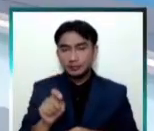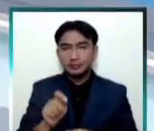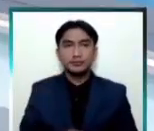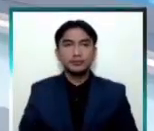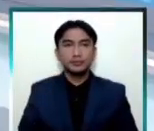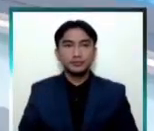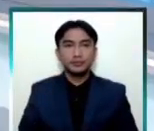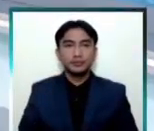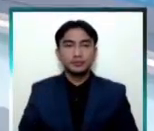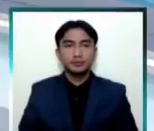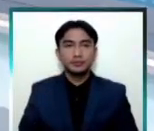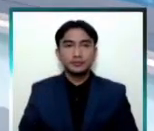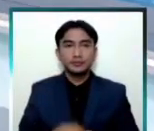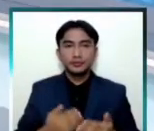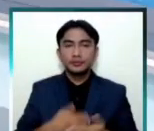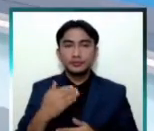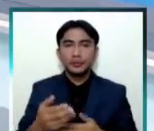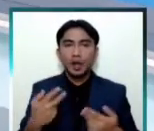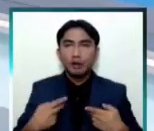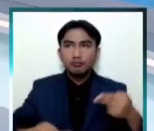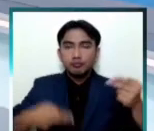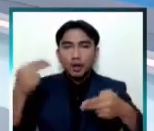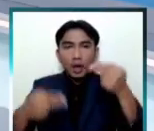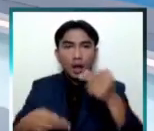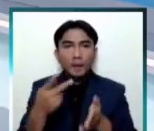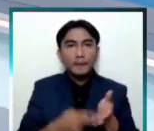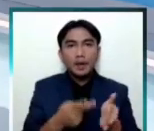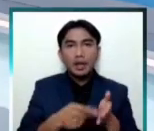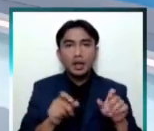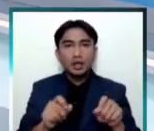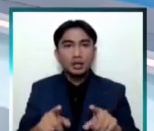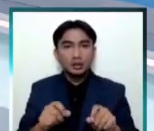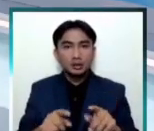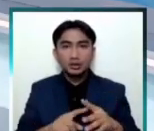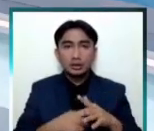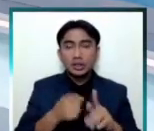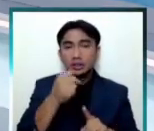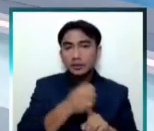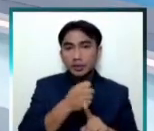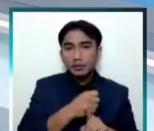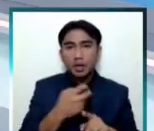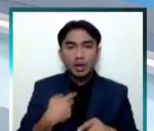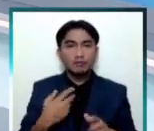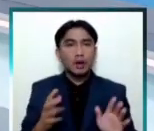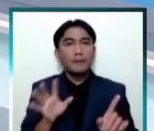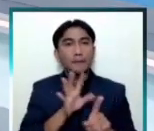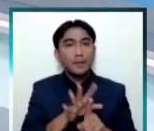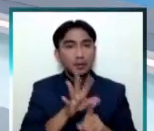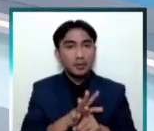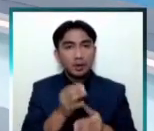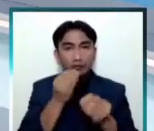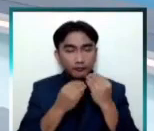Taas presyo ang bumungad sa mga mamimili ngayong unang araw ng Burr Months. Una sa listahan ang sikat na Chinese ham na dinarayo pa